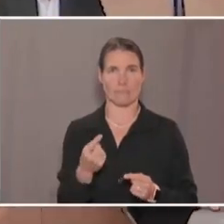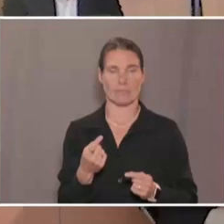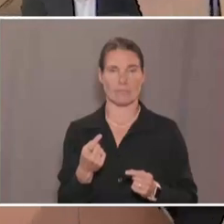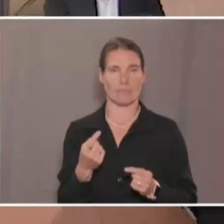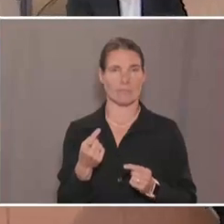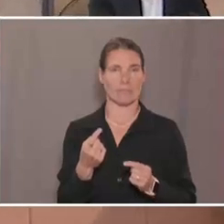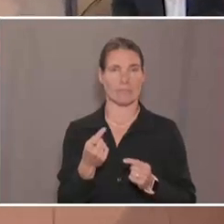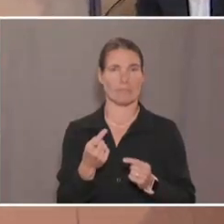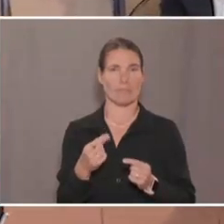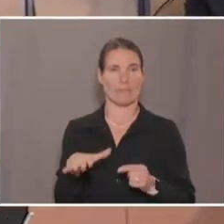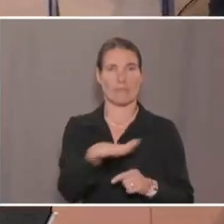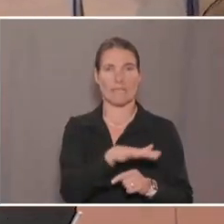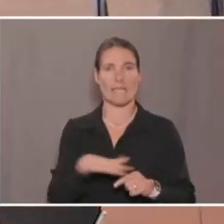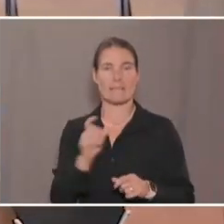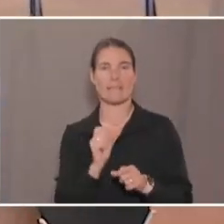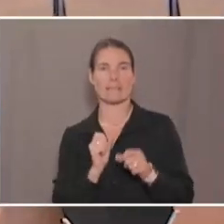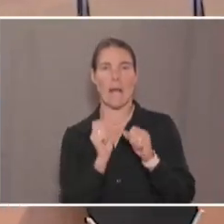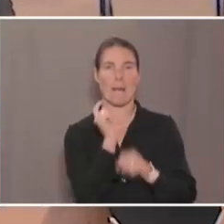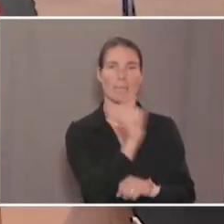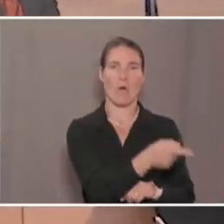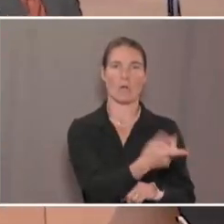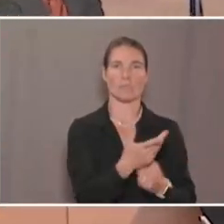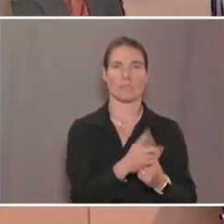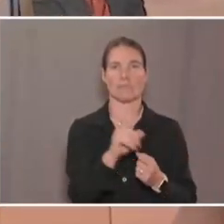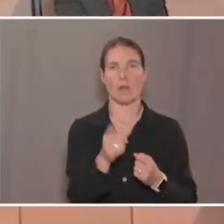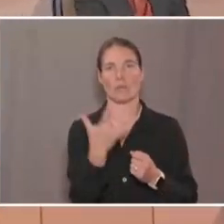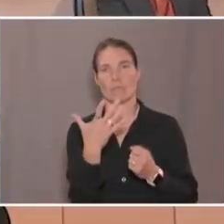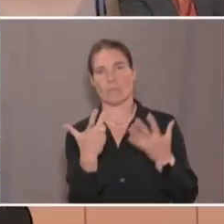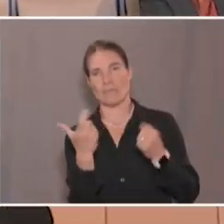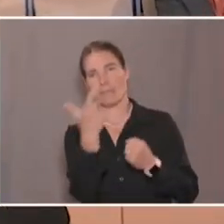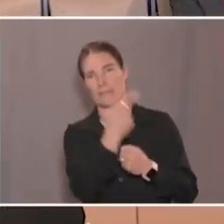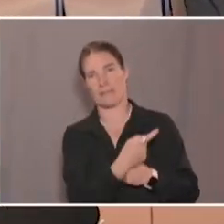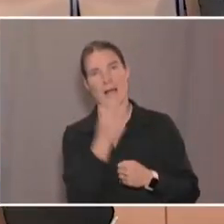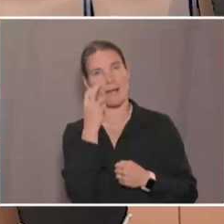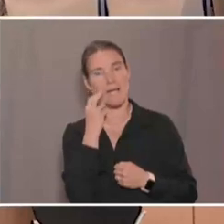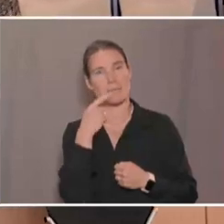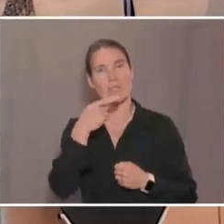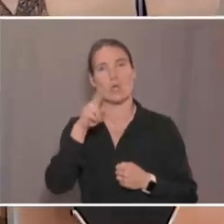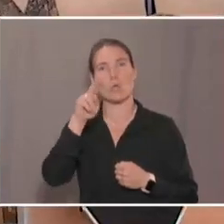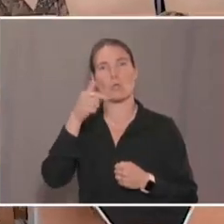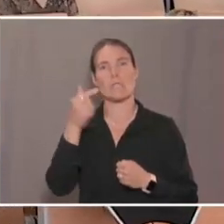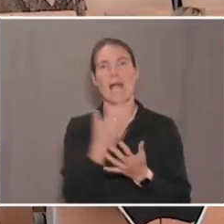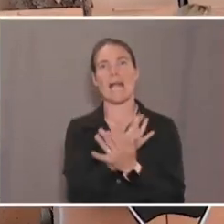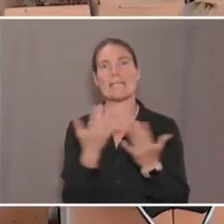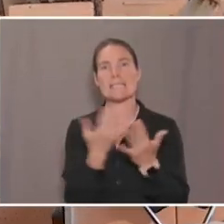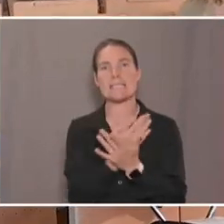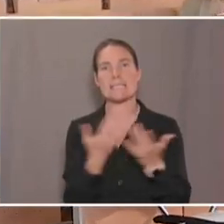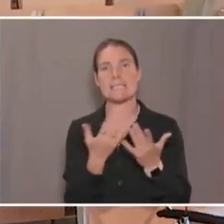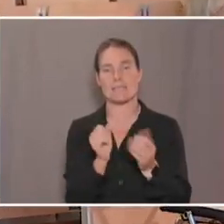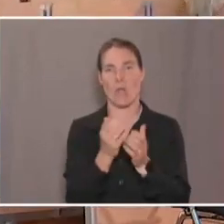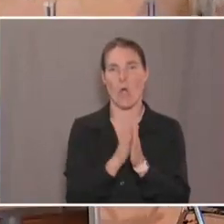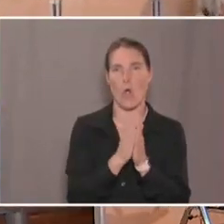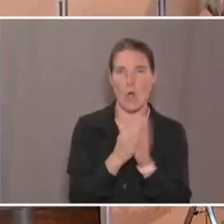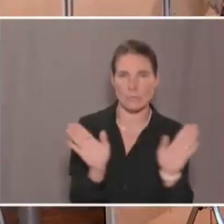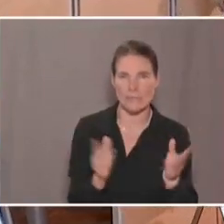vier Lübecker da sind mit der Landtagsabgeordneten, vielleicht auch das, mit 75 hat Günter Grass seine bedeutende Novelle Im Krebsgang veröffentlicht